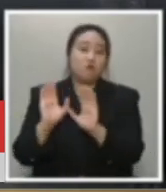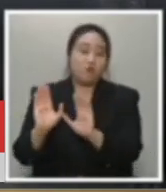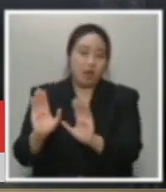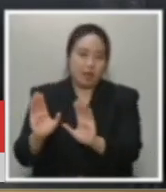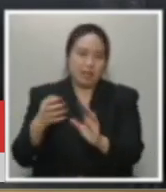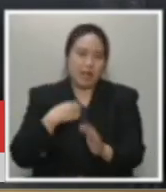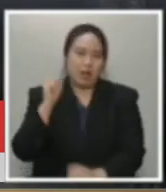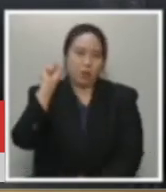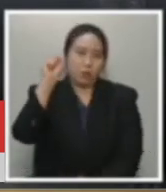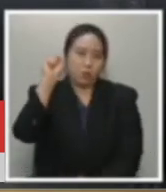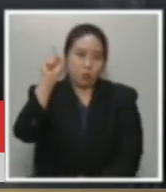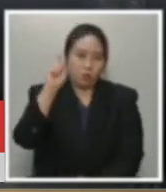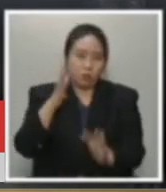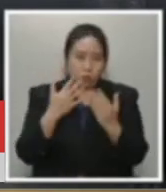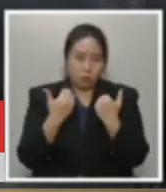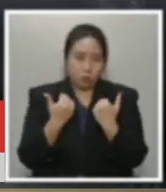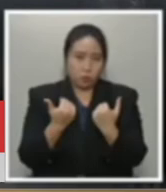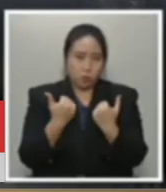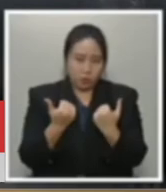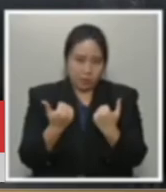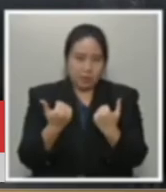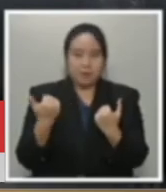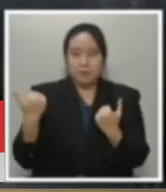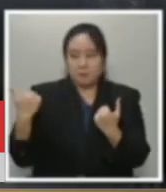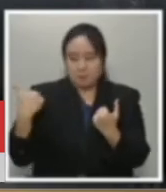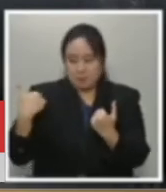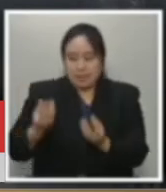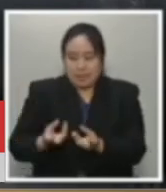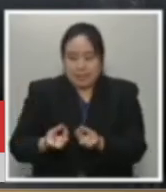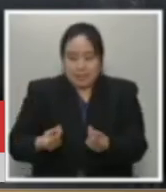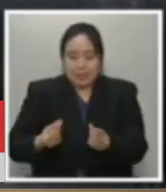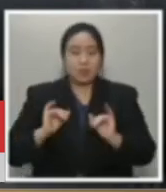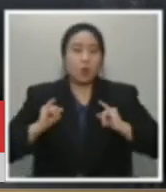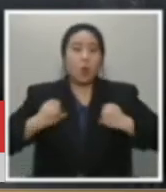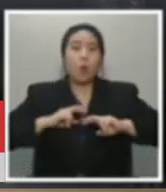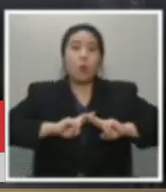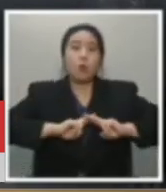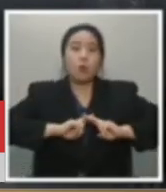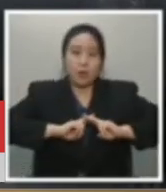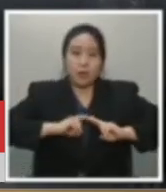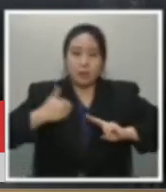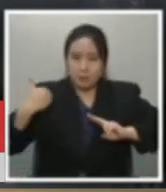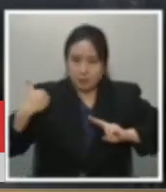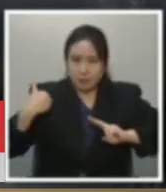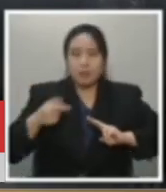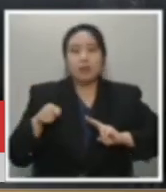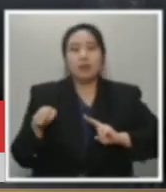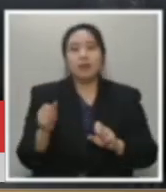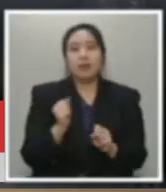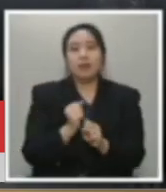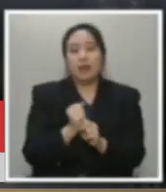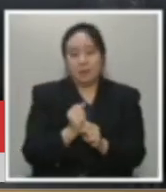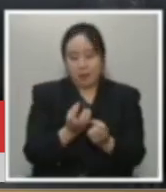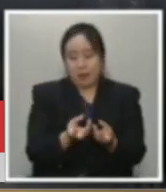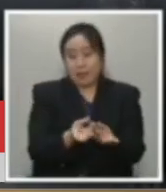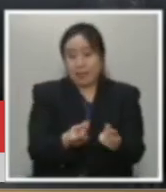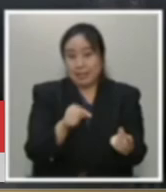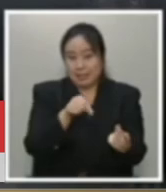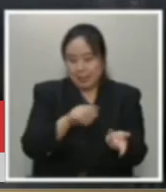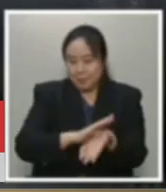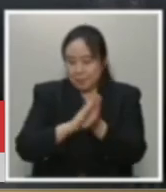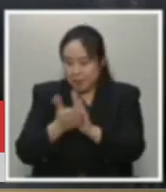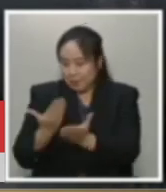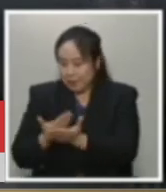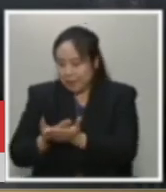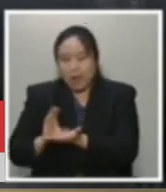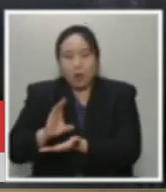เร่งด่วนเพราะว่าอย่างน้อยๆเขามีหลักทรัพย์เป็นของตัวเองสามารถแปลงทรัพย์สินออกมาเป็นทุนในการ